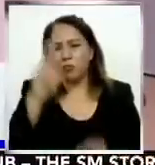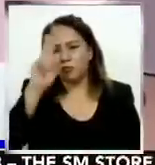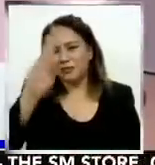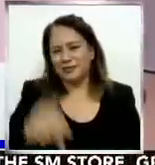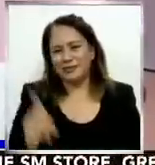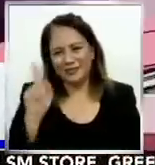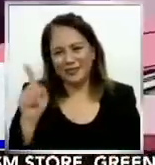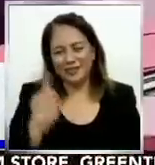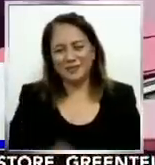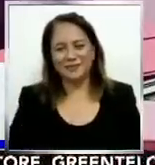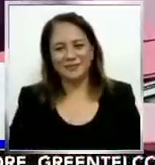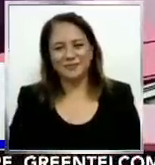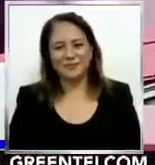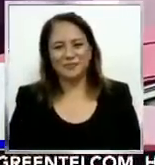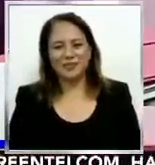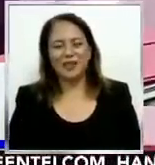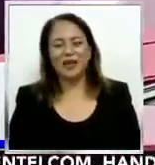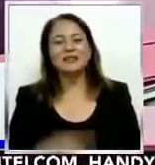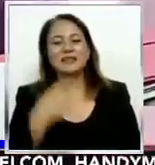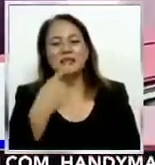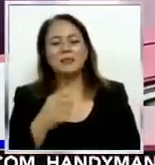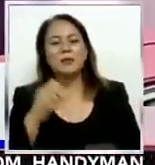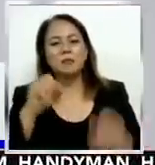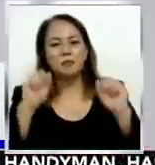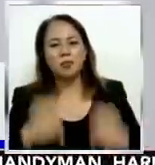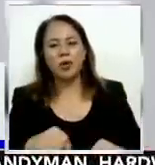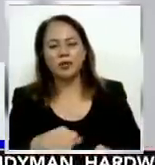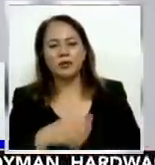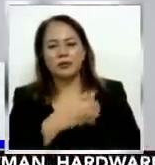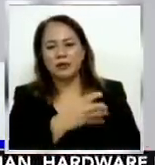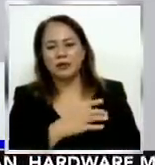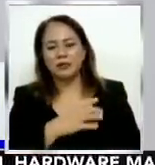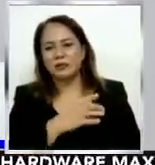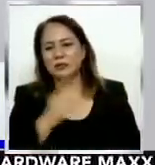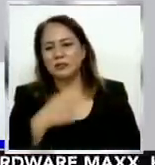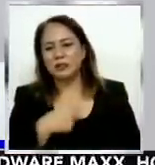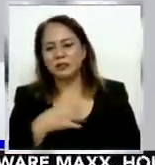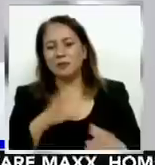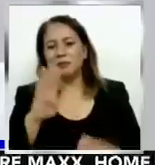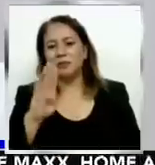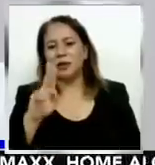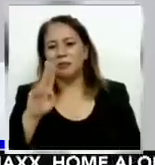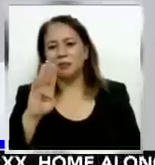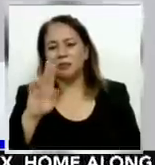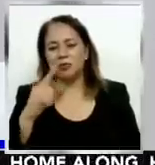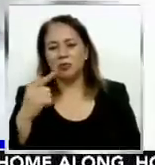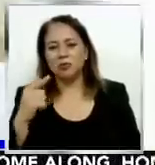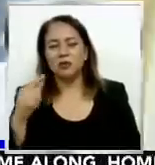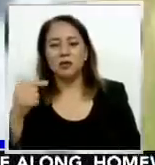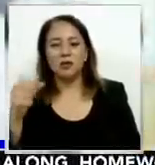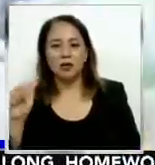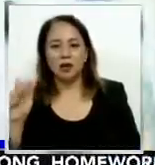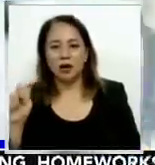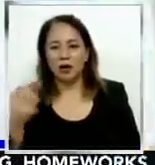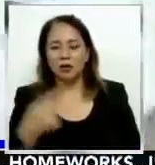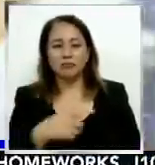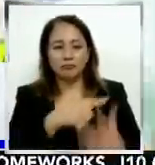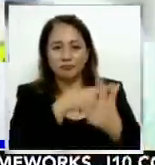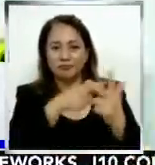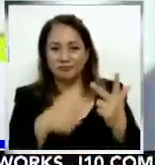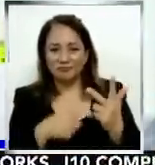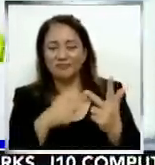humirit din na pwedeng gawing karakter sa isang segment ng Bubble Gang, sina Bitoy, Migo at Brianna. Bilang sina